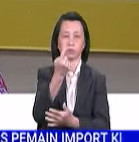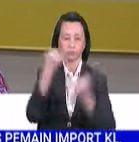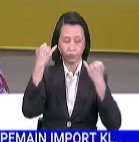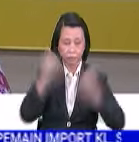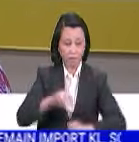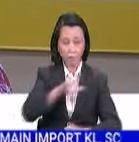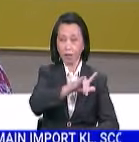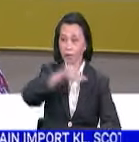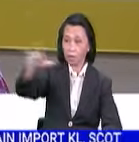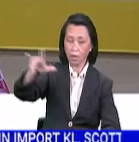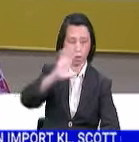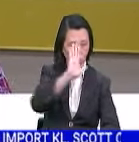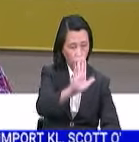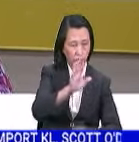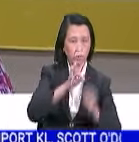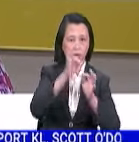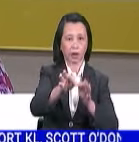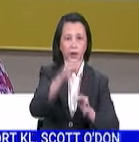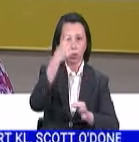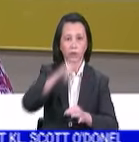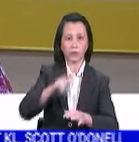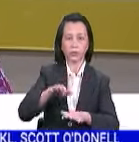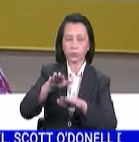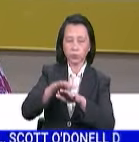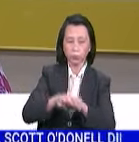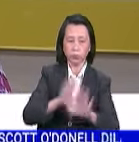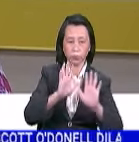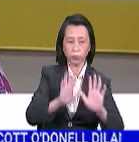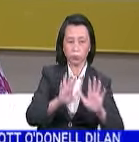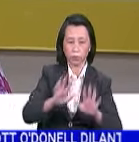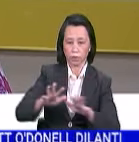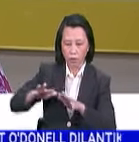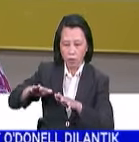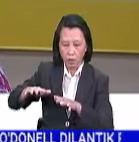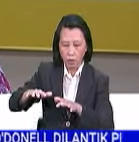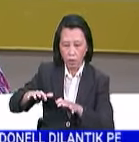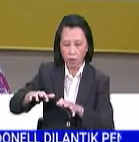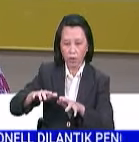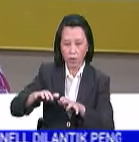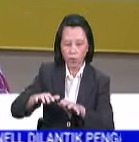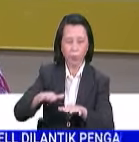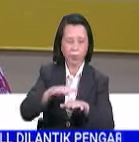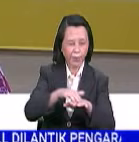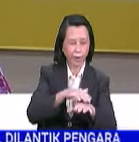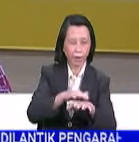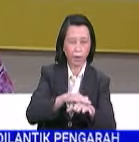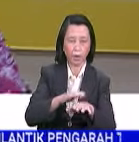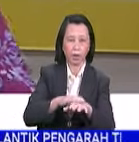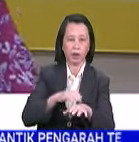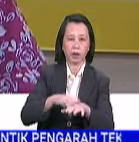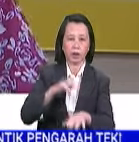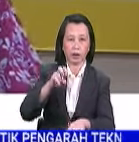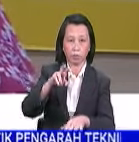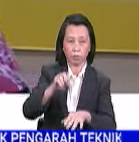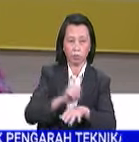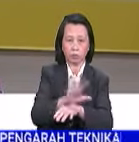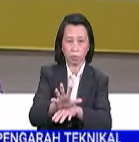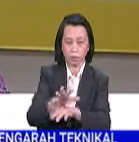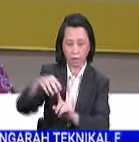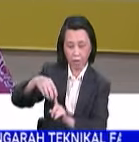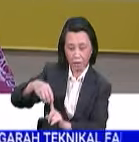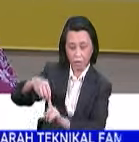ibadah umrah bagi kita memperlahankan penularan jangkitan COVID-19